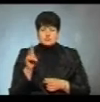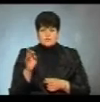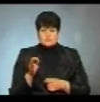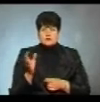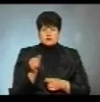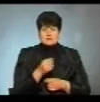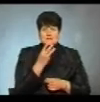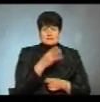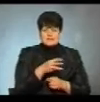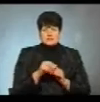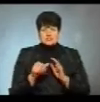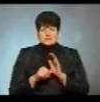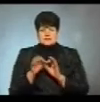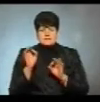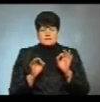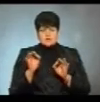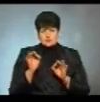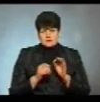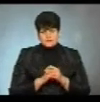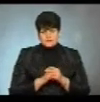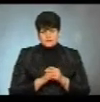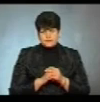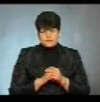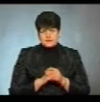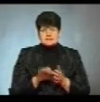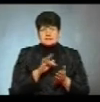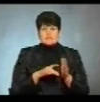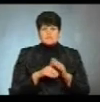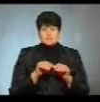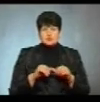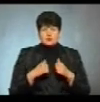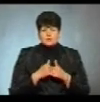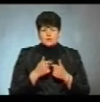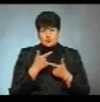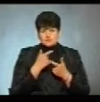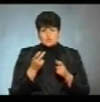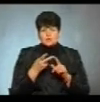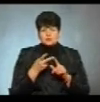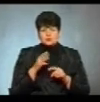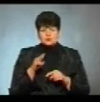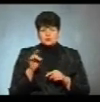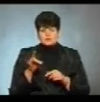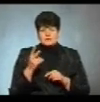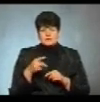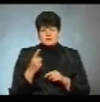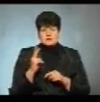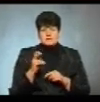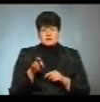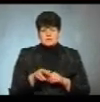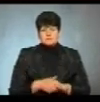отримали 30 та майже 16% відповідно. Центральна виборча комісія оголосила другий тур виборів 21